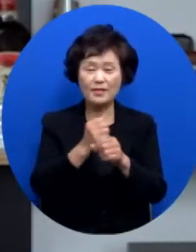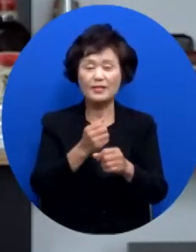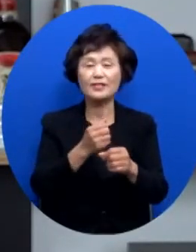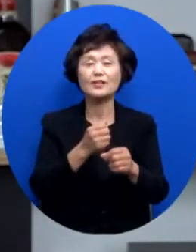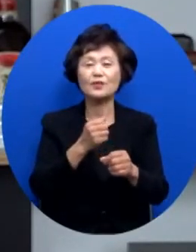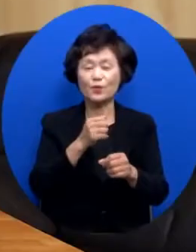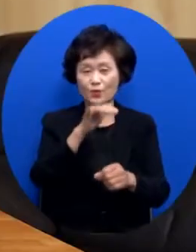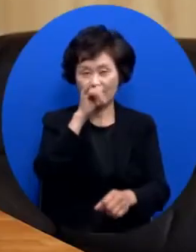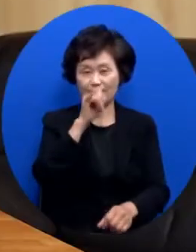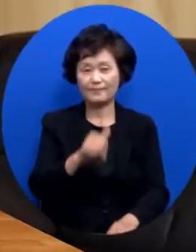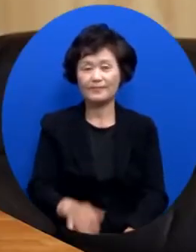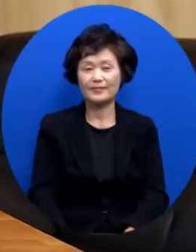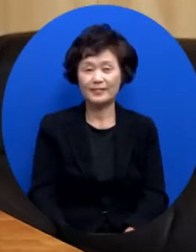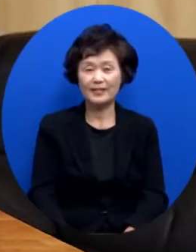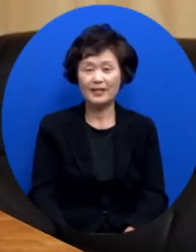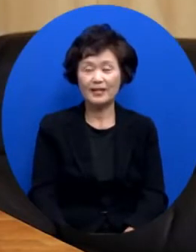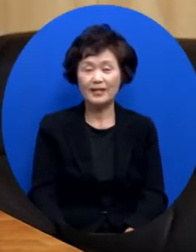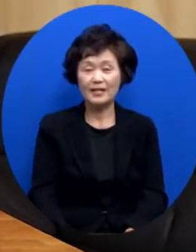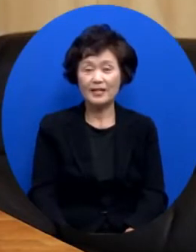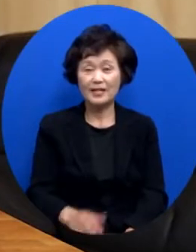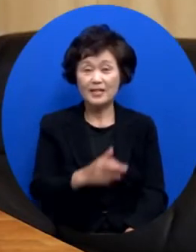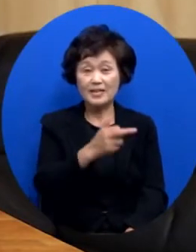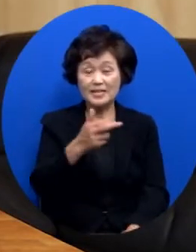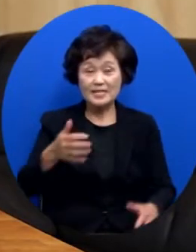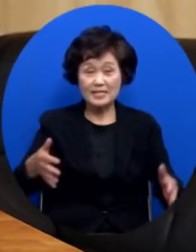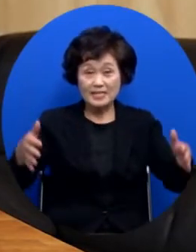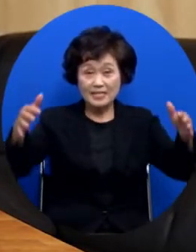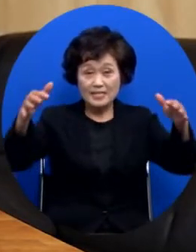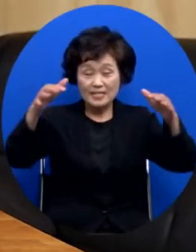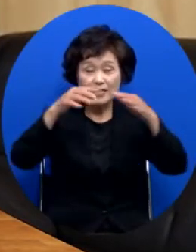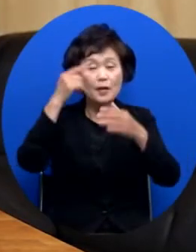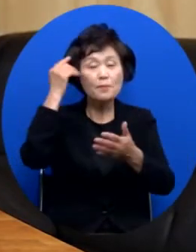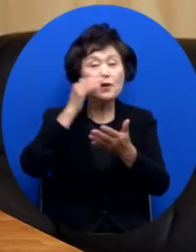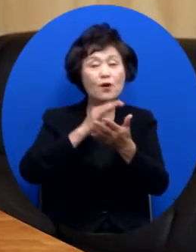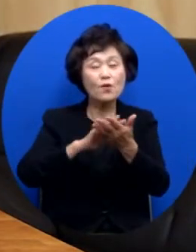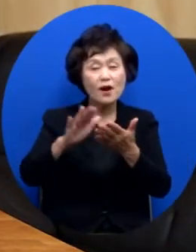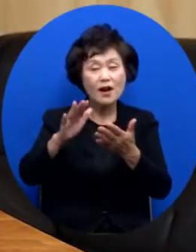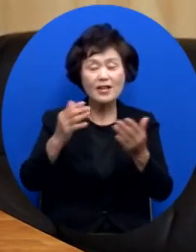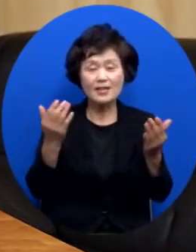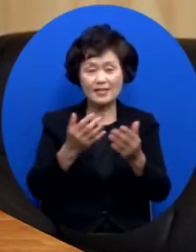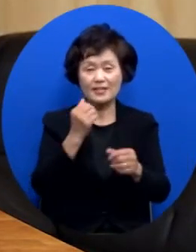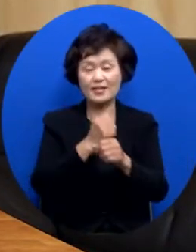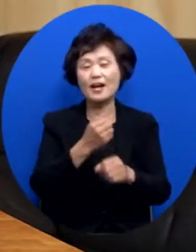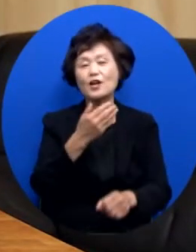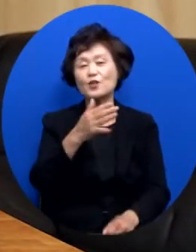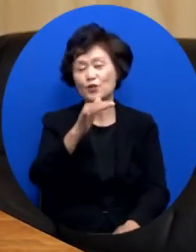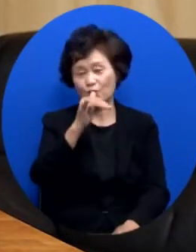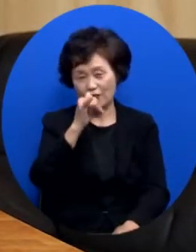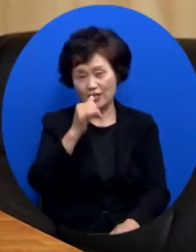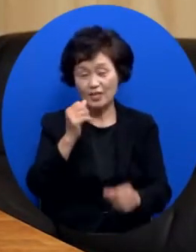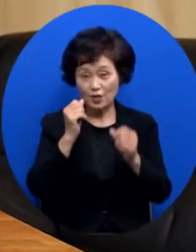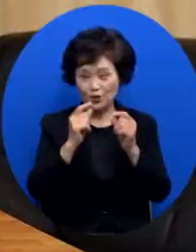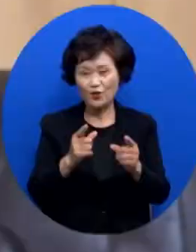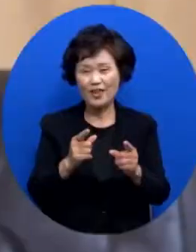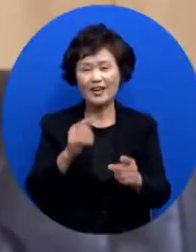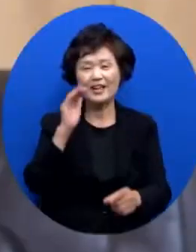하는 것입니다. 큰 틀에 평화 일을 할수 있는 그런 기회가 생기게 됐습니다.